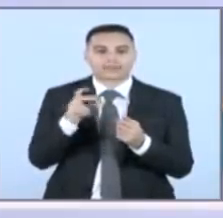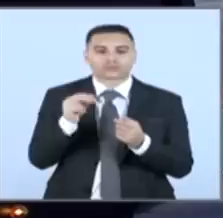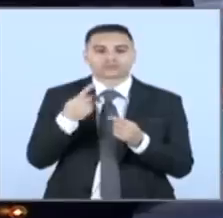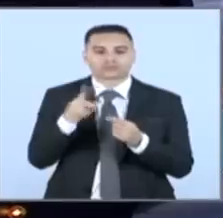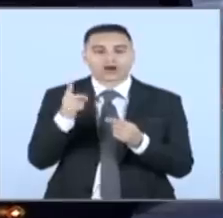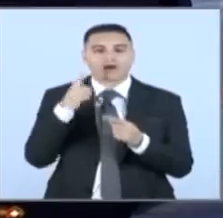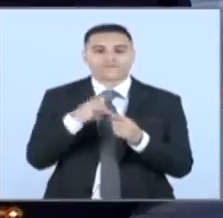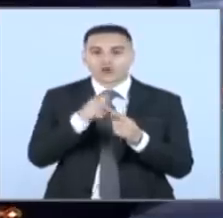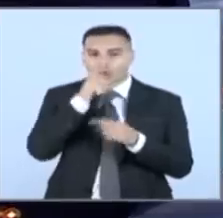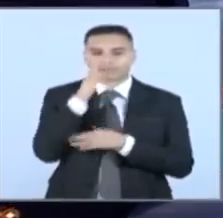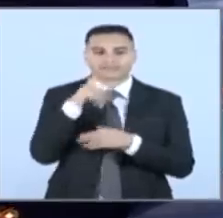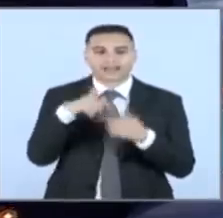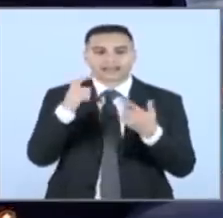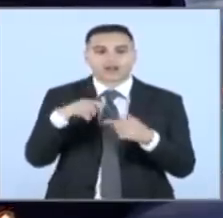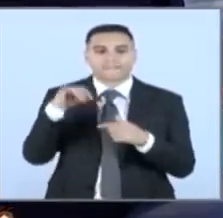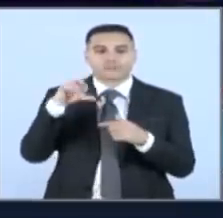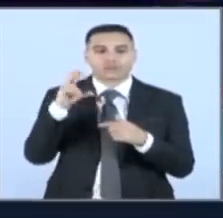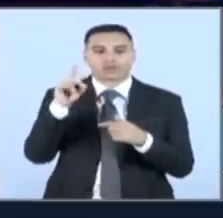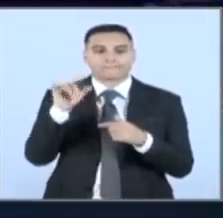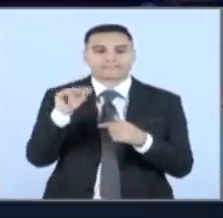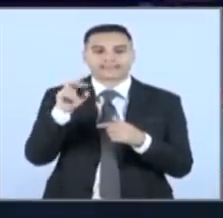220. صح. ما هي اللغة الرسمية في دولة موزمبيق؟